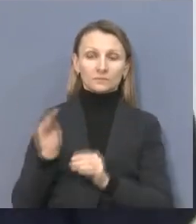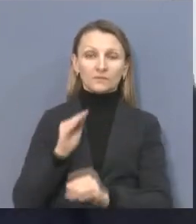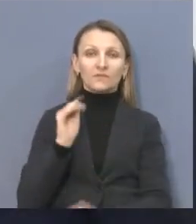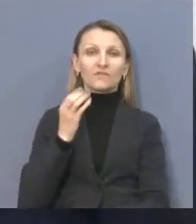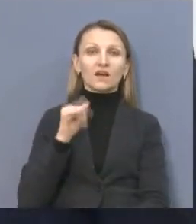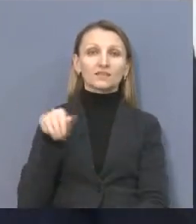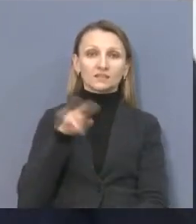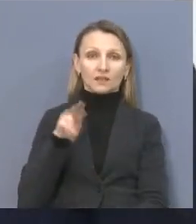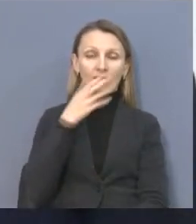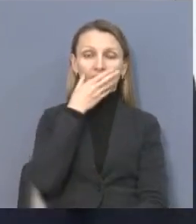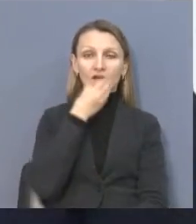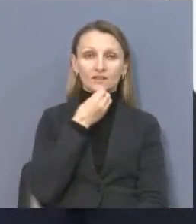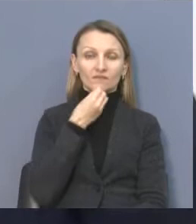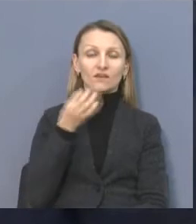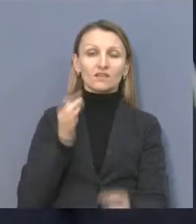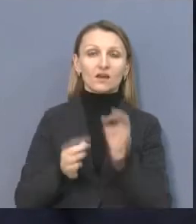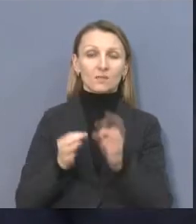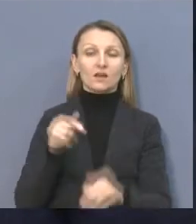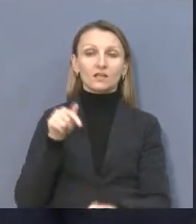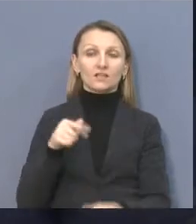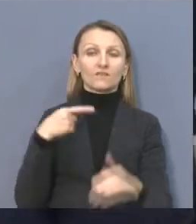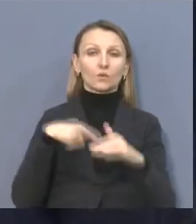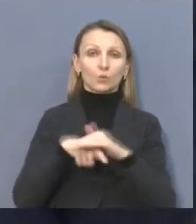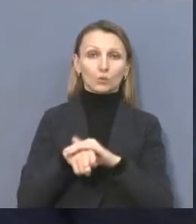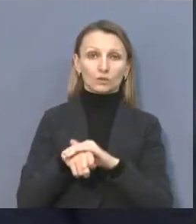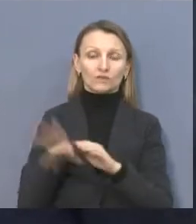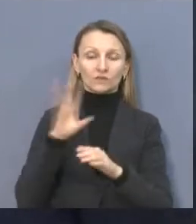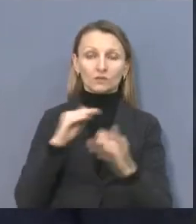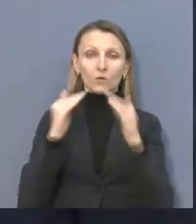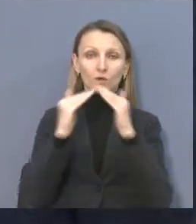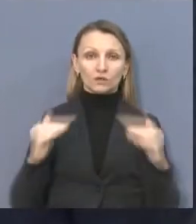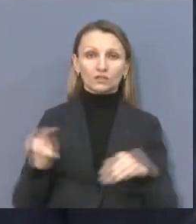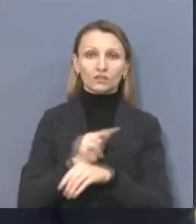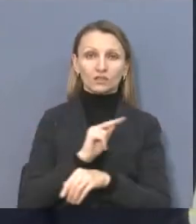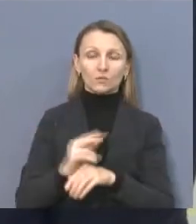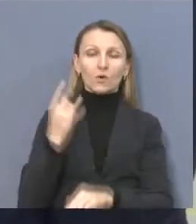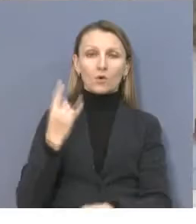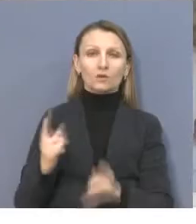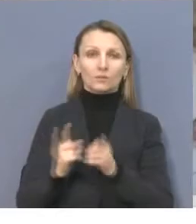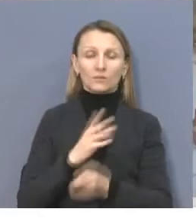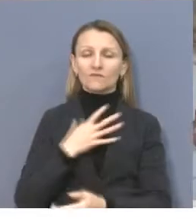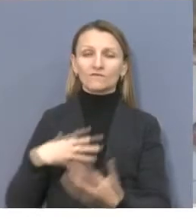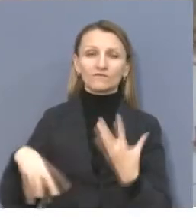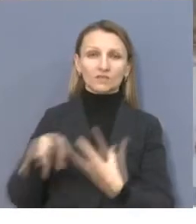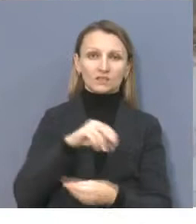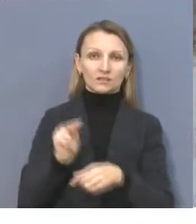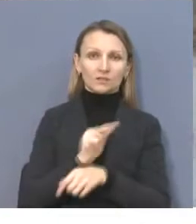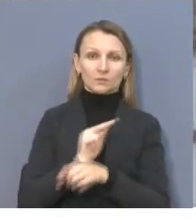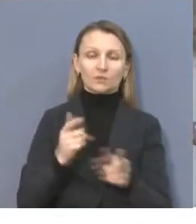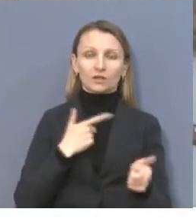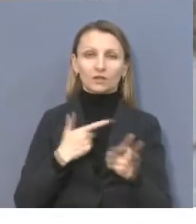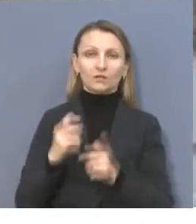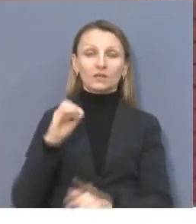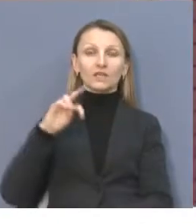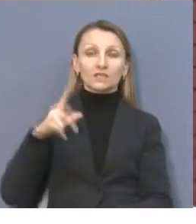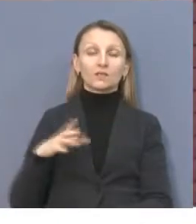нормальный вот здесь внутри кровлю или в порядок привели порядовки поменяли все поменяли в этом году в городе есиль было